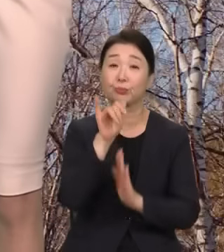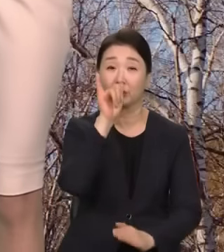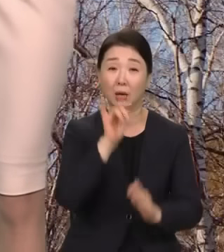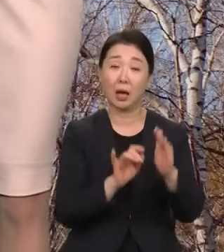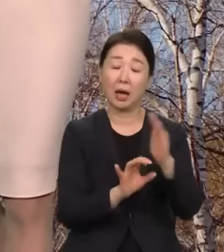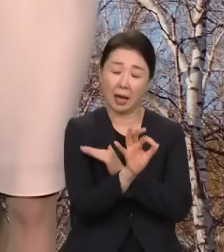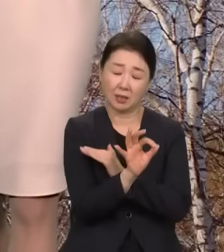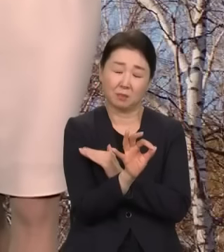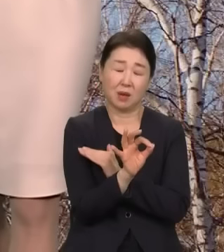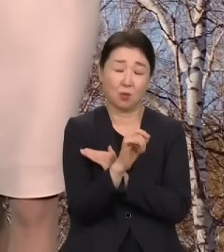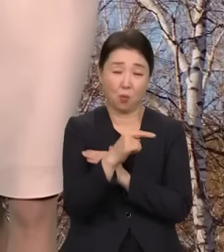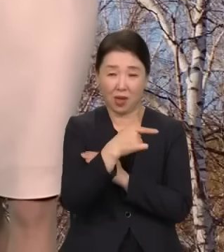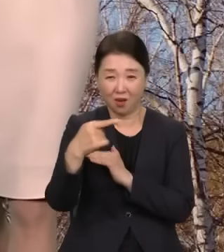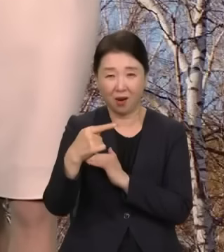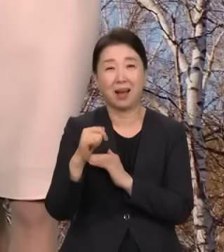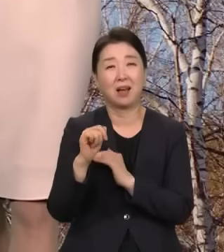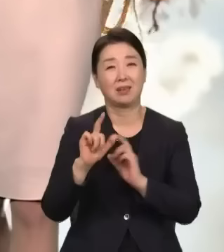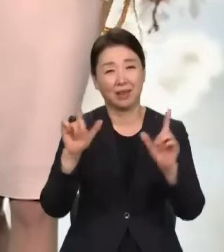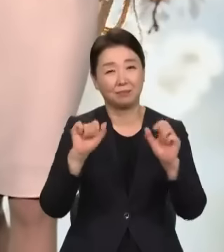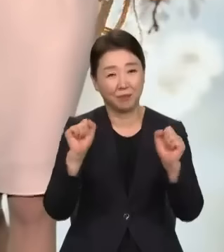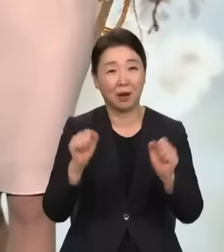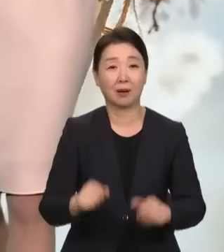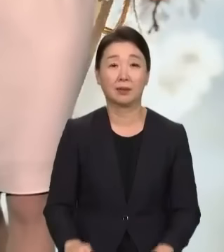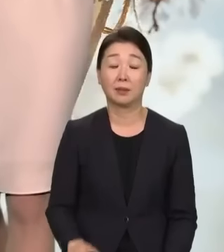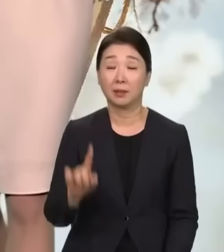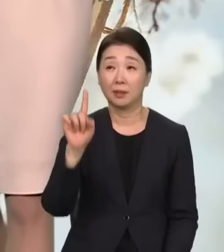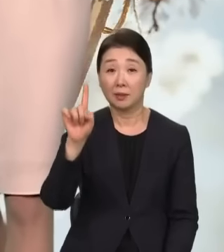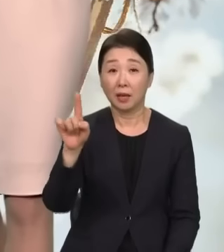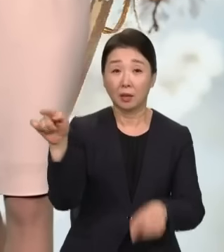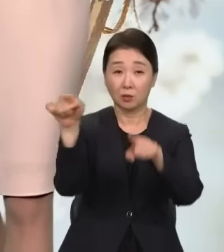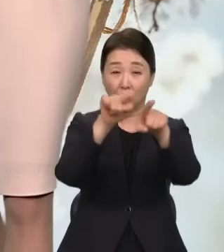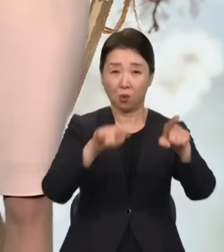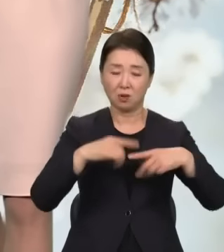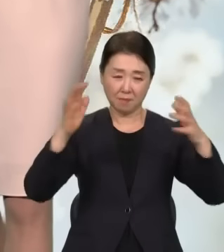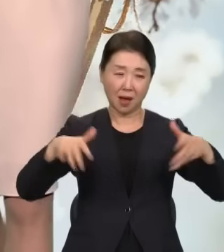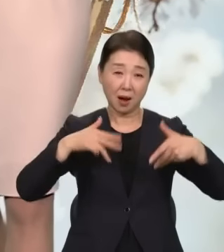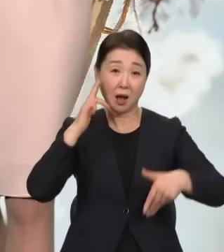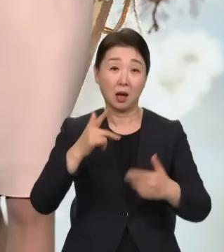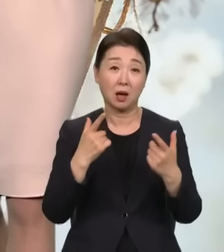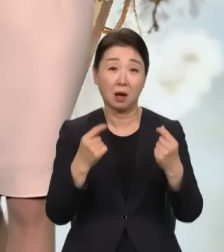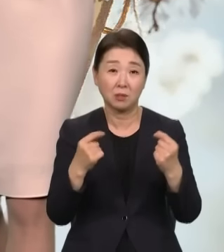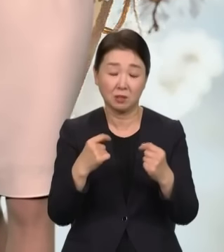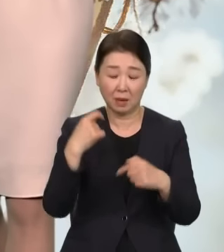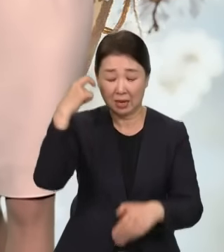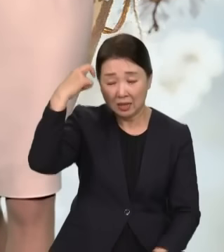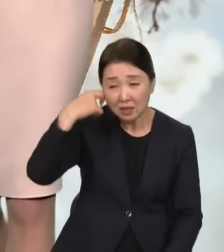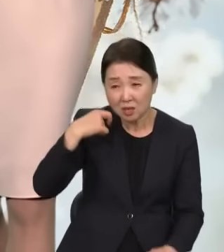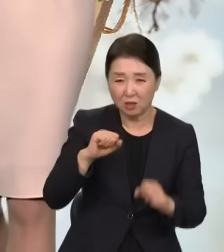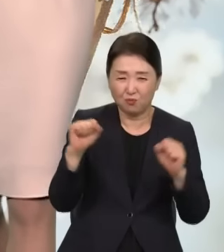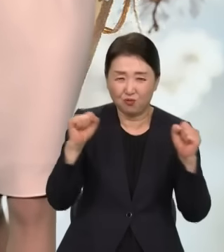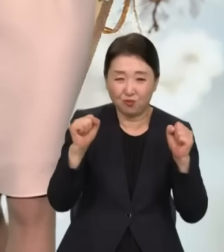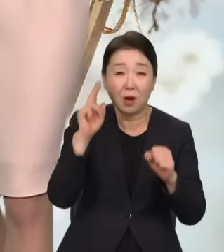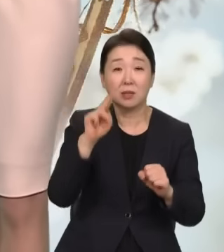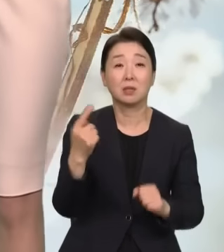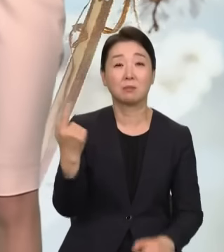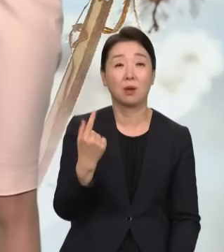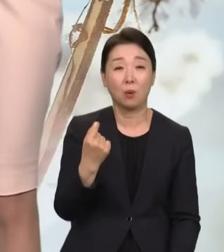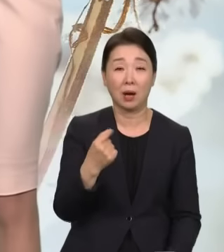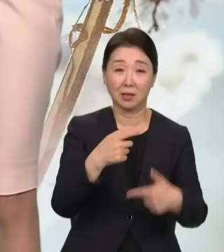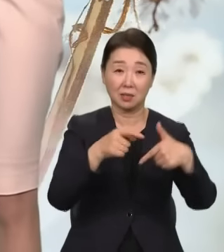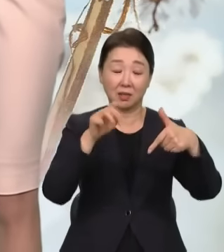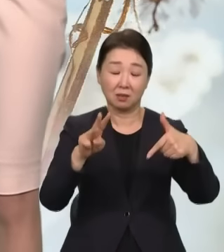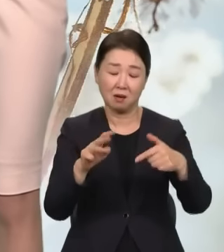아침에는 당분간 영하권을 보이겠습니다. 내일은 전국적으로 바람도 강하게 불어서 체감 추위는 더 심하겠고요. 특히